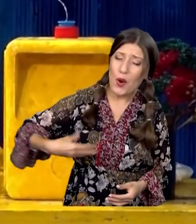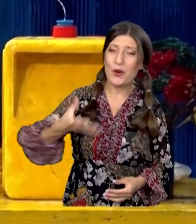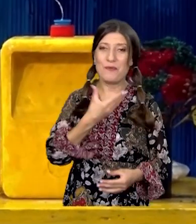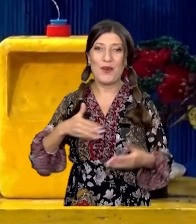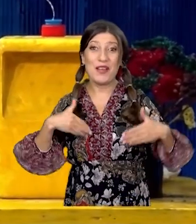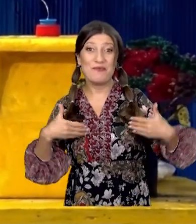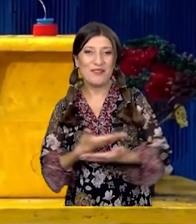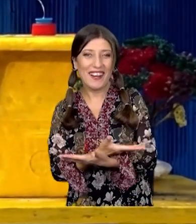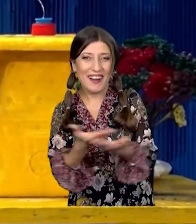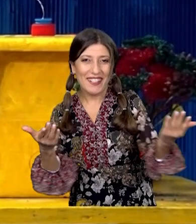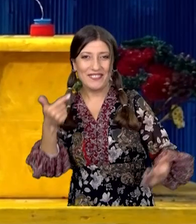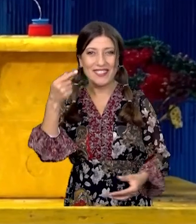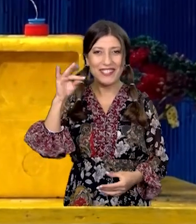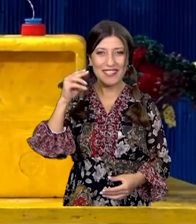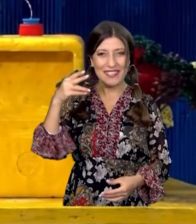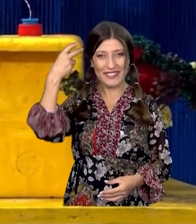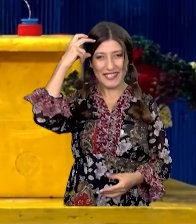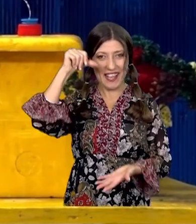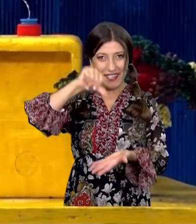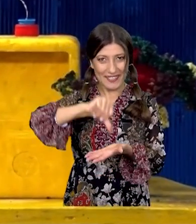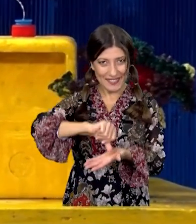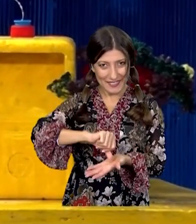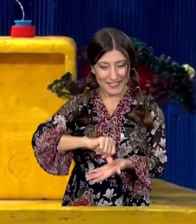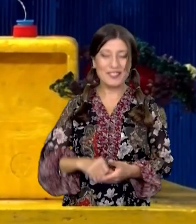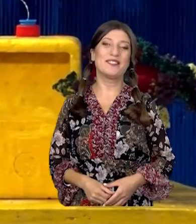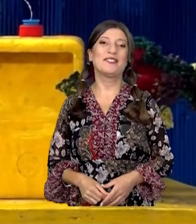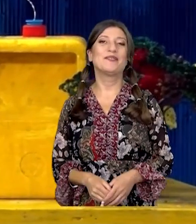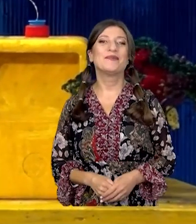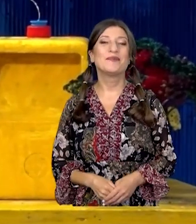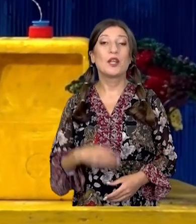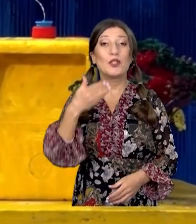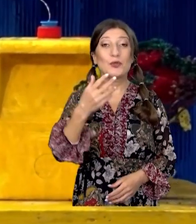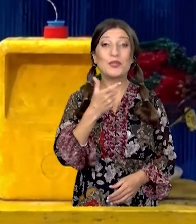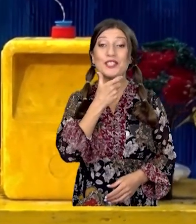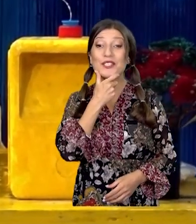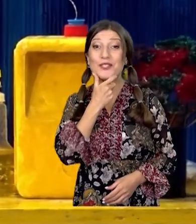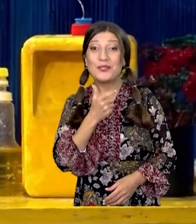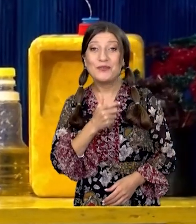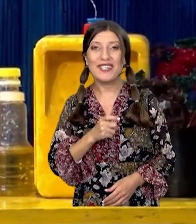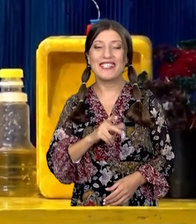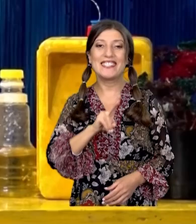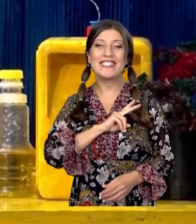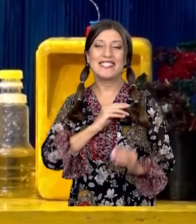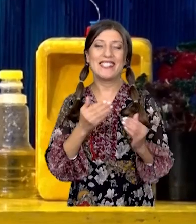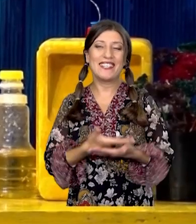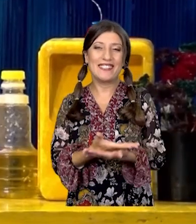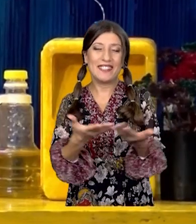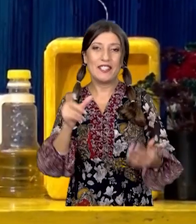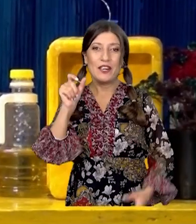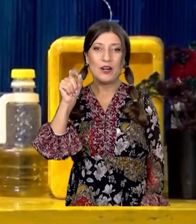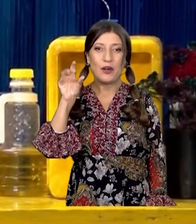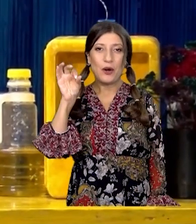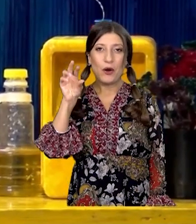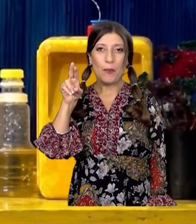բոլորին բարևներ քրիսկերուց քրիստոպարից քրիստիայից եւ պարոն քրիստից միա ժամանակ դուք դիտում եք սիրելի պստիկներ մեծիկներ